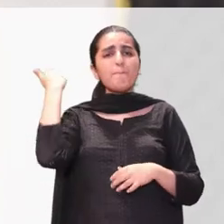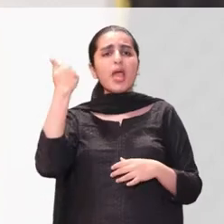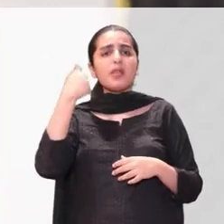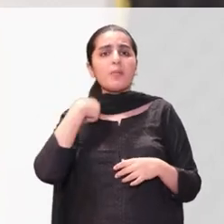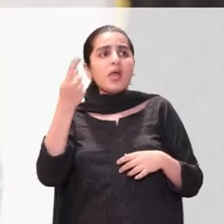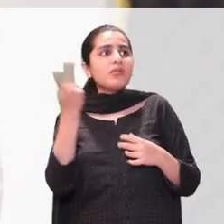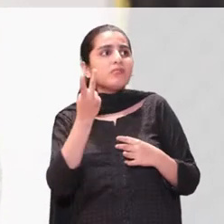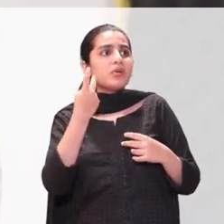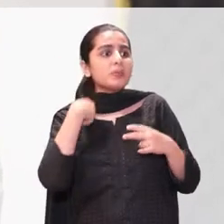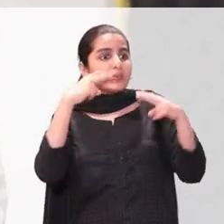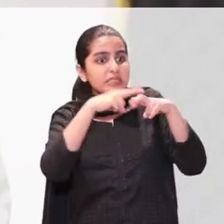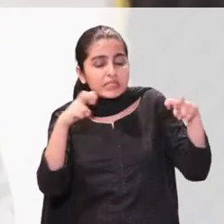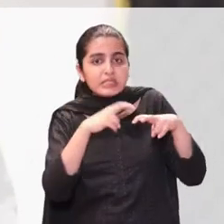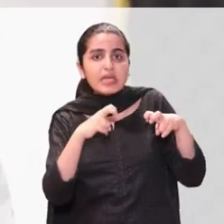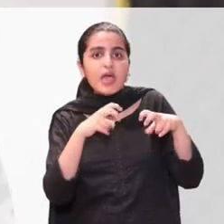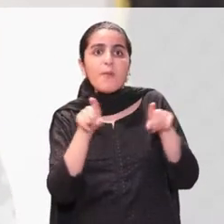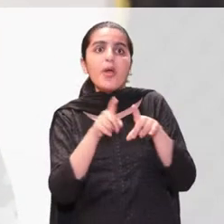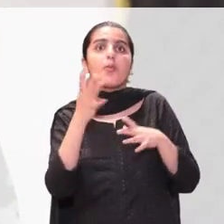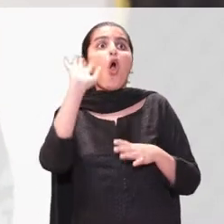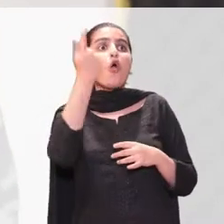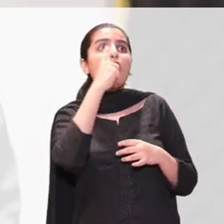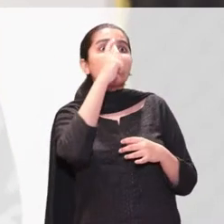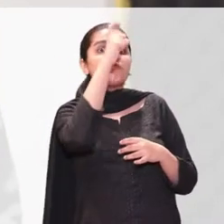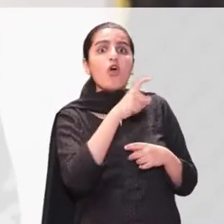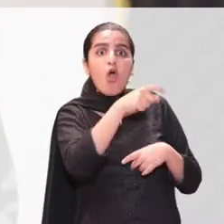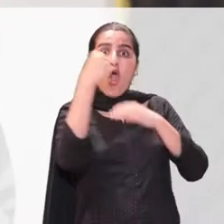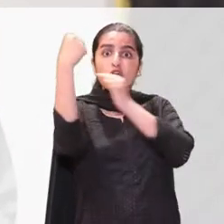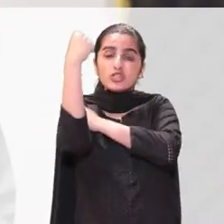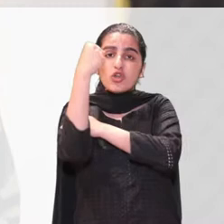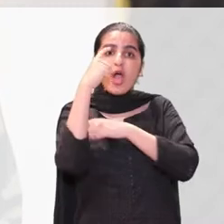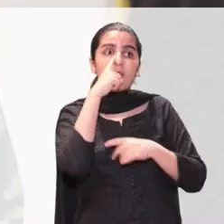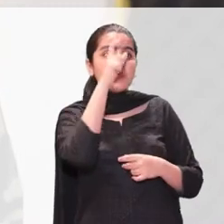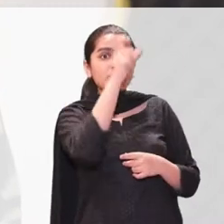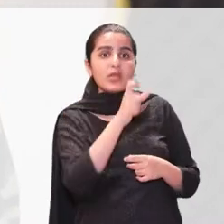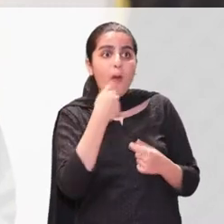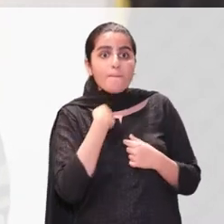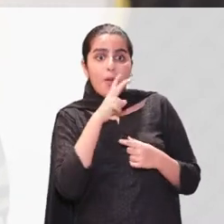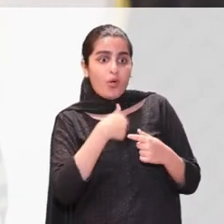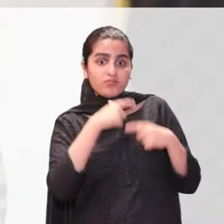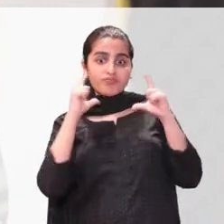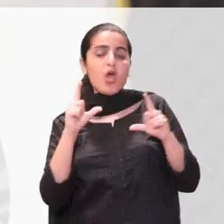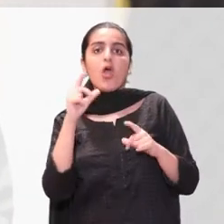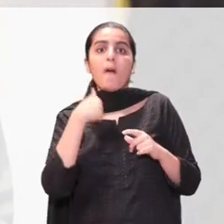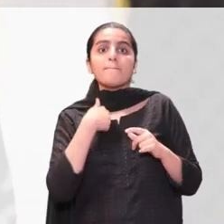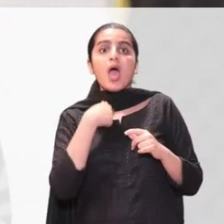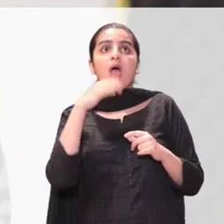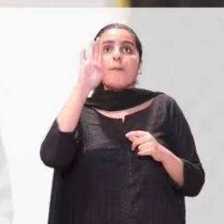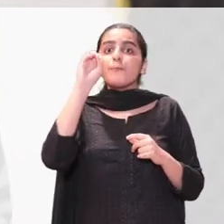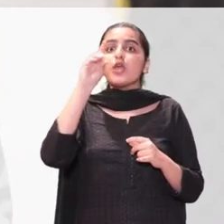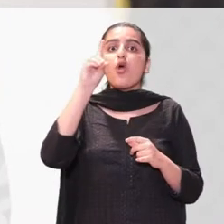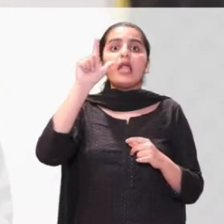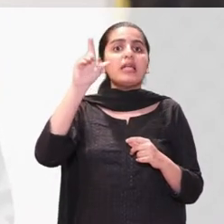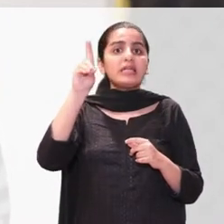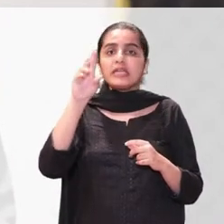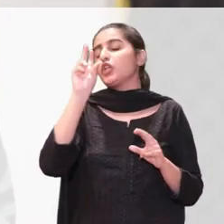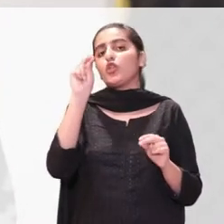के स्टडी भी हो सकती है आखिर हर किसी स्ट्रांग लेडी के पीछे के अरुण अ कॉल मैसेल्फ बोडी ए ब्रेव लेडी